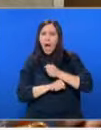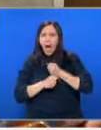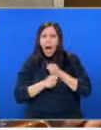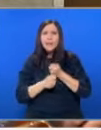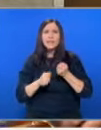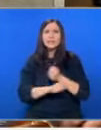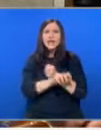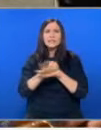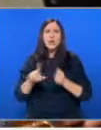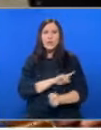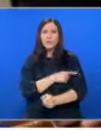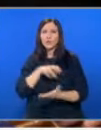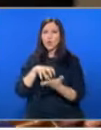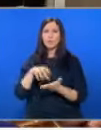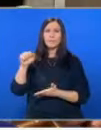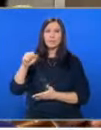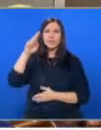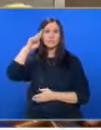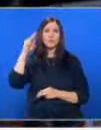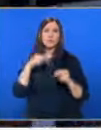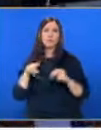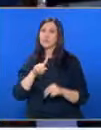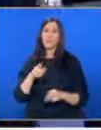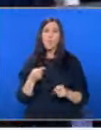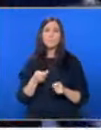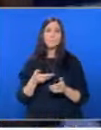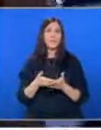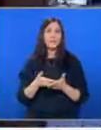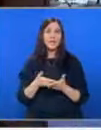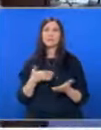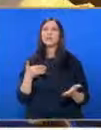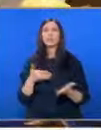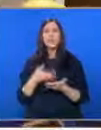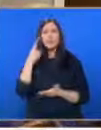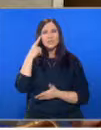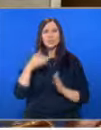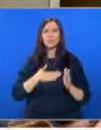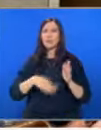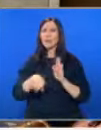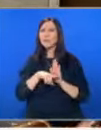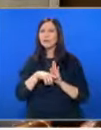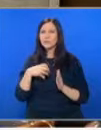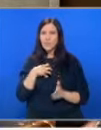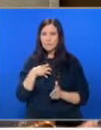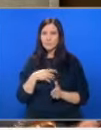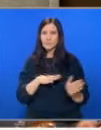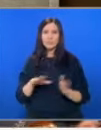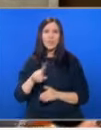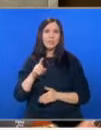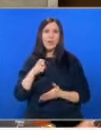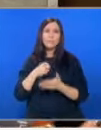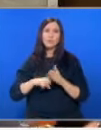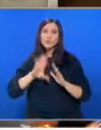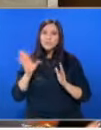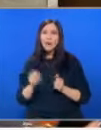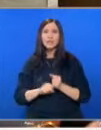групата, на партията, на изпълнителната комисия, да не ни го причинява. Защото смятате, че ще има негативи за ГЕРБ ли? Не, просто цялата кампания